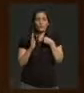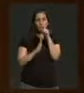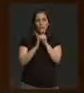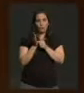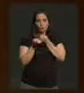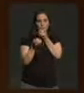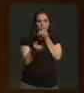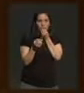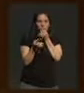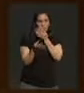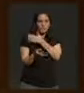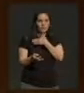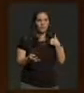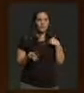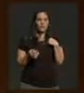181 jokalari daukagu.